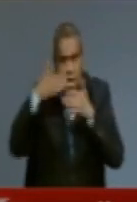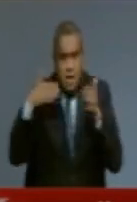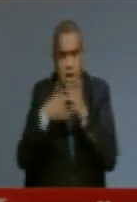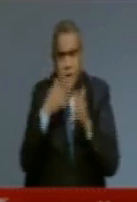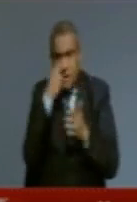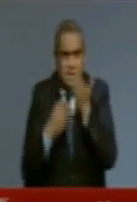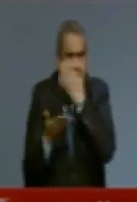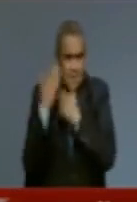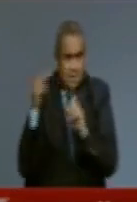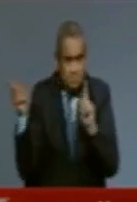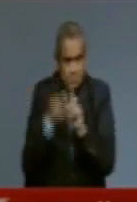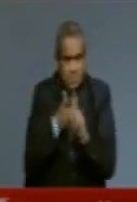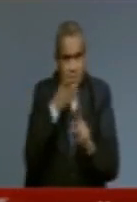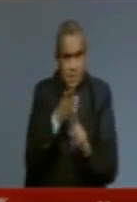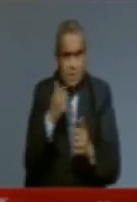الماضي. في